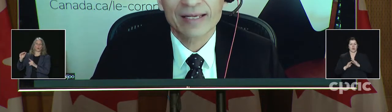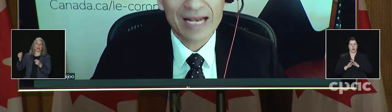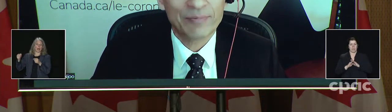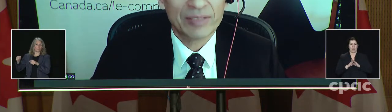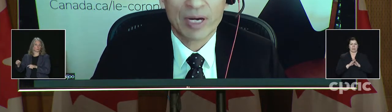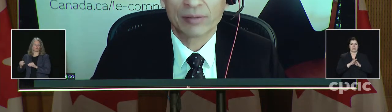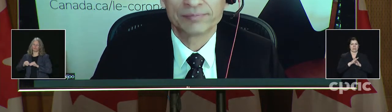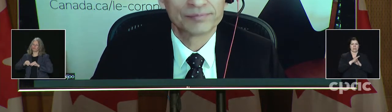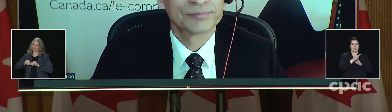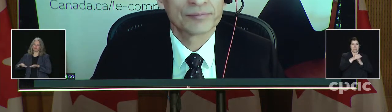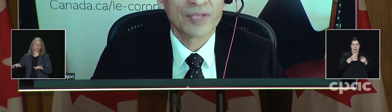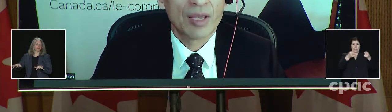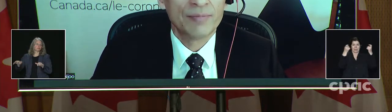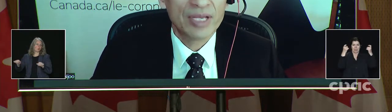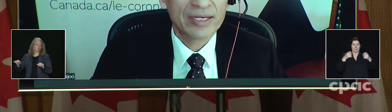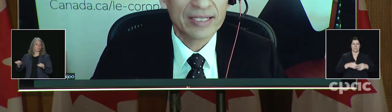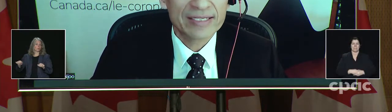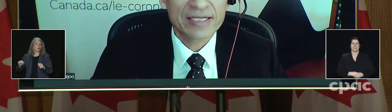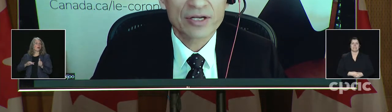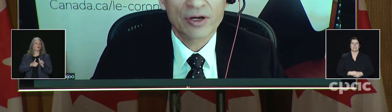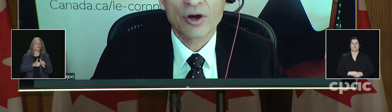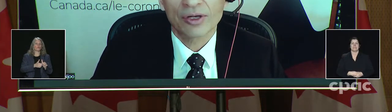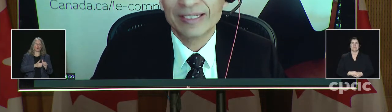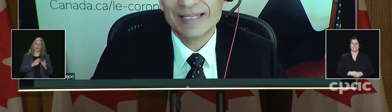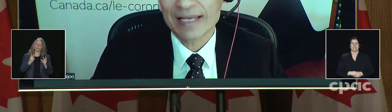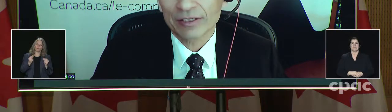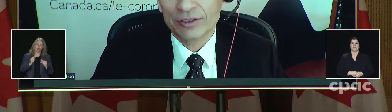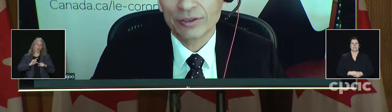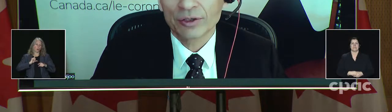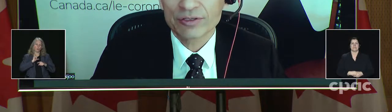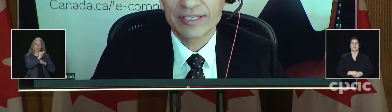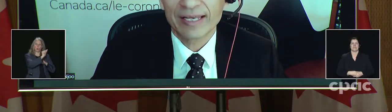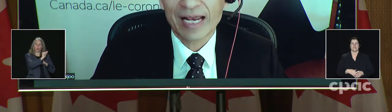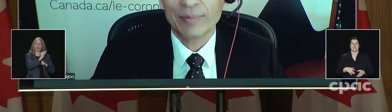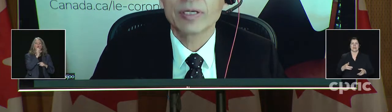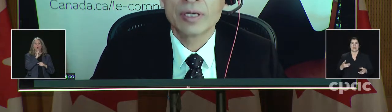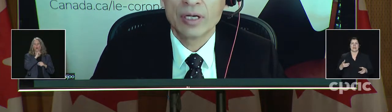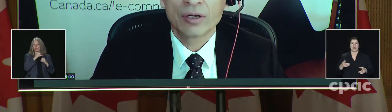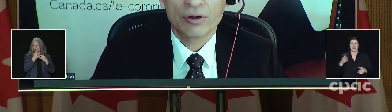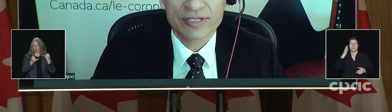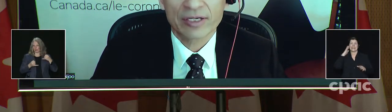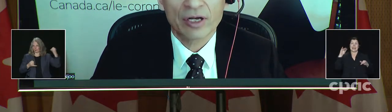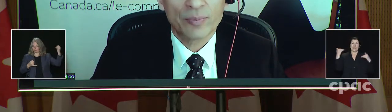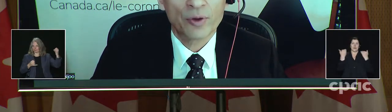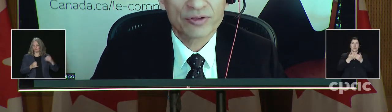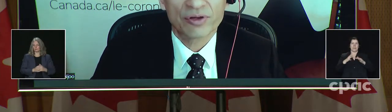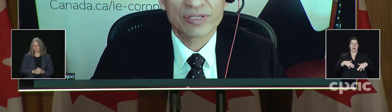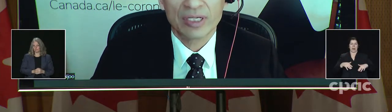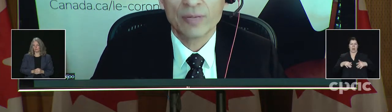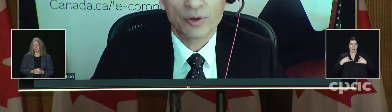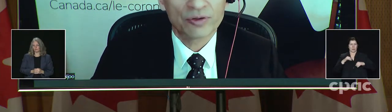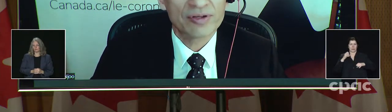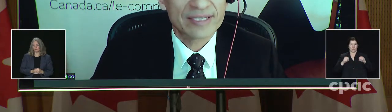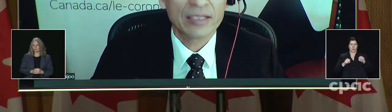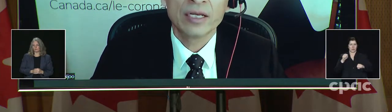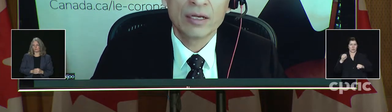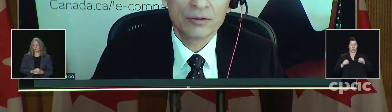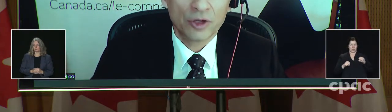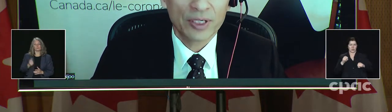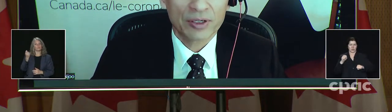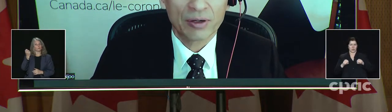s'accélère rapidement. Bien qu'il existe encore une incertitude considérable concernant le